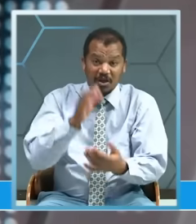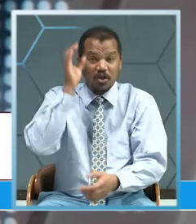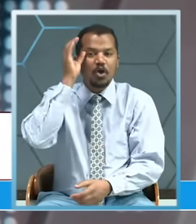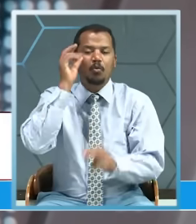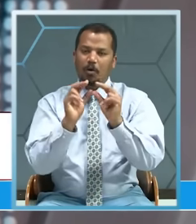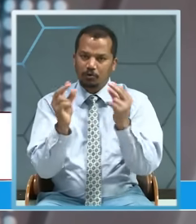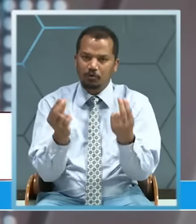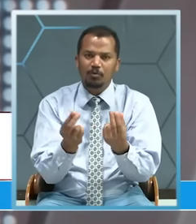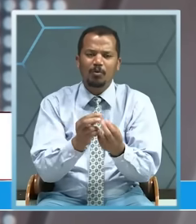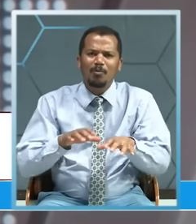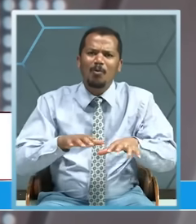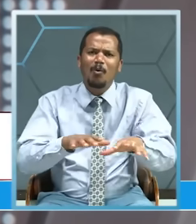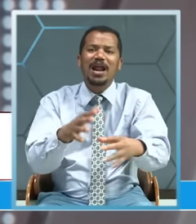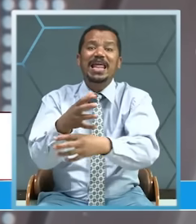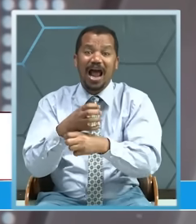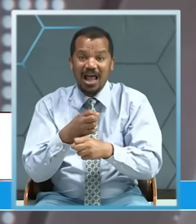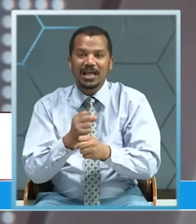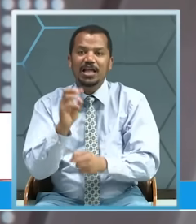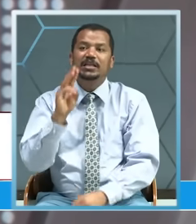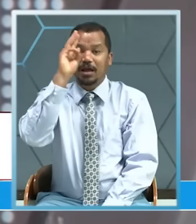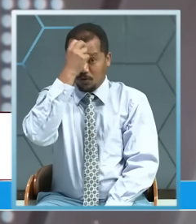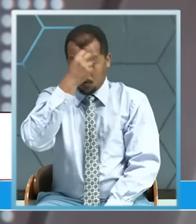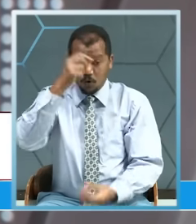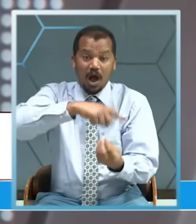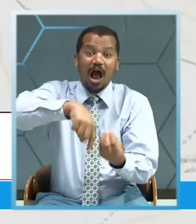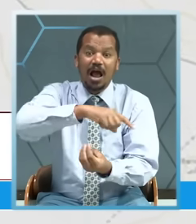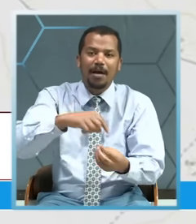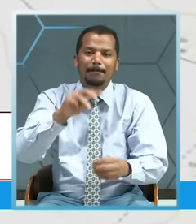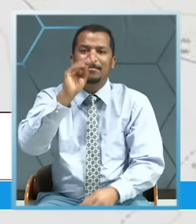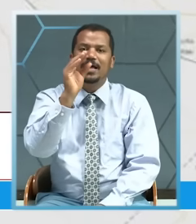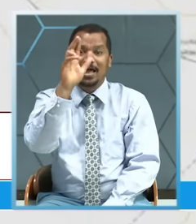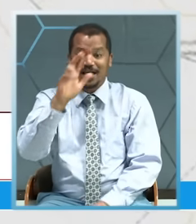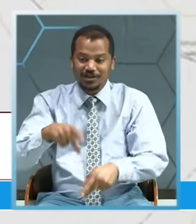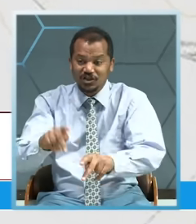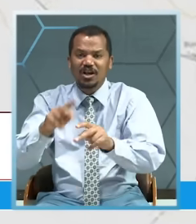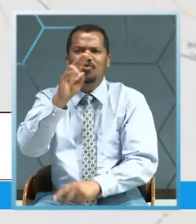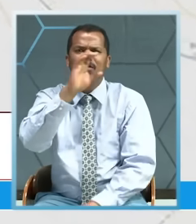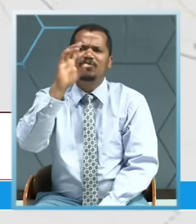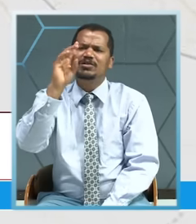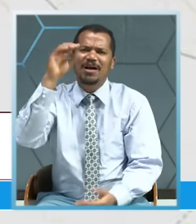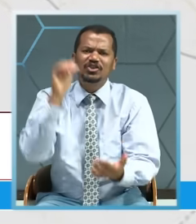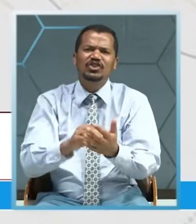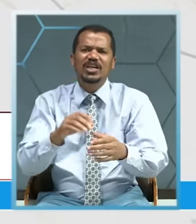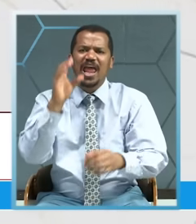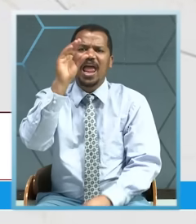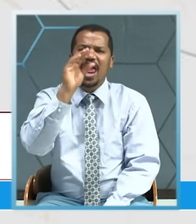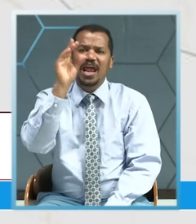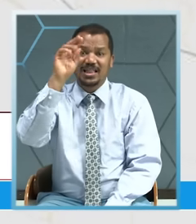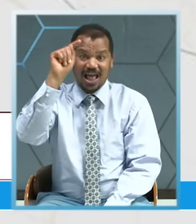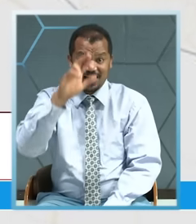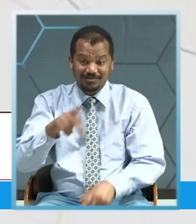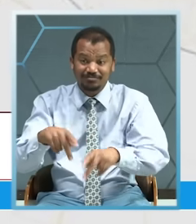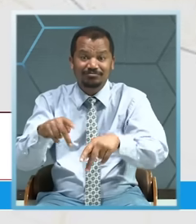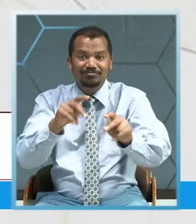አሸባሪው የህወሓት ቡድን በወረራ የያዛቸው የሰሜን ወሎ አካባቢዎች በመህርሻ ከ200 ሺህ ሄክታር በላይ ማሳ